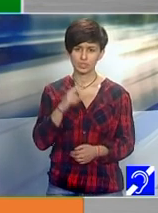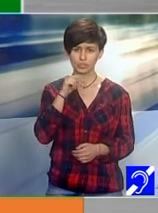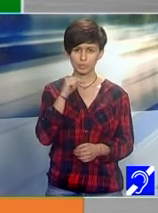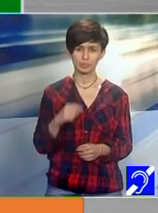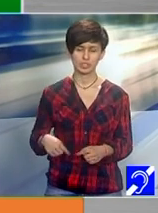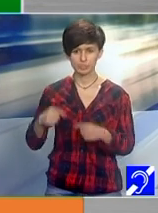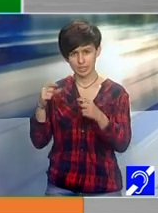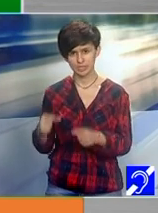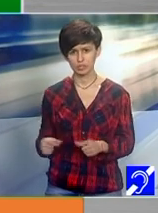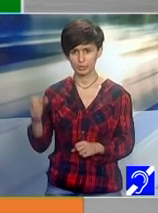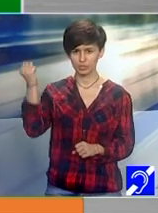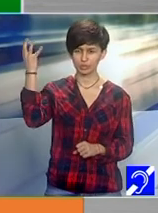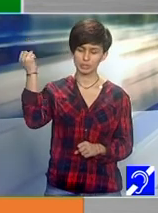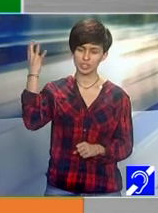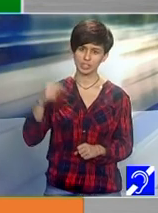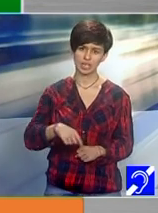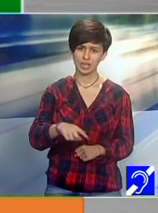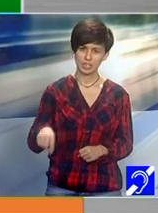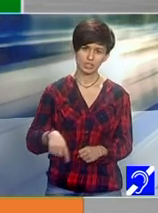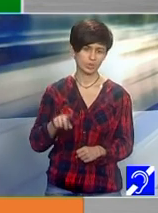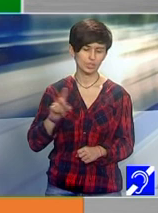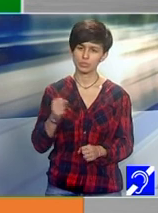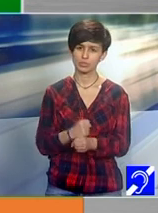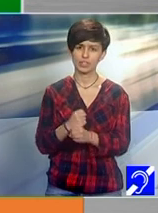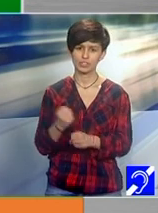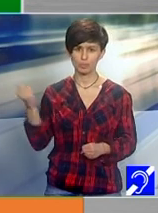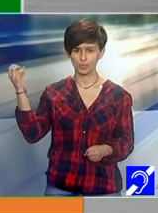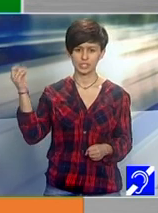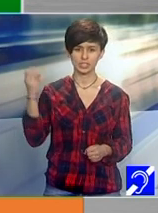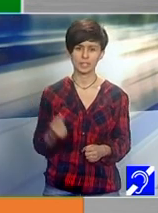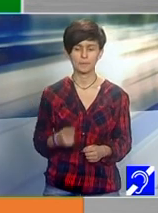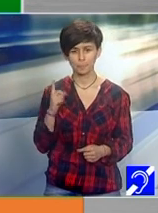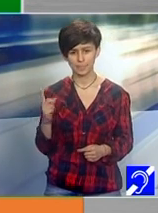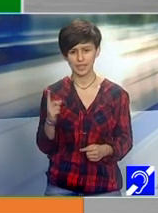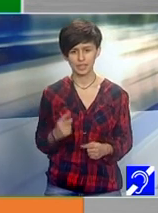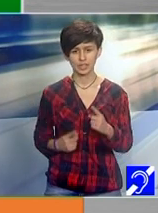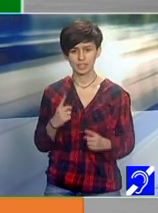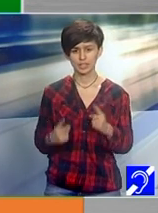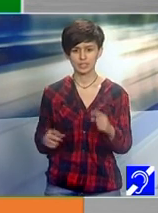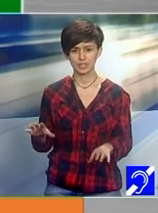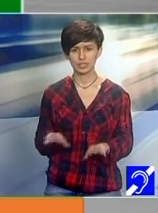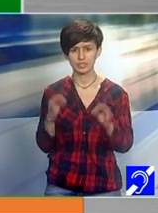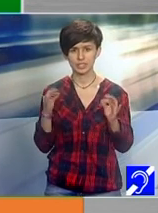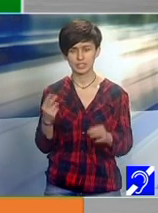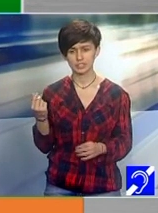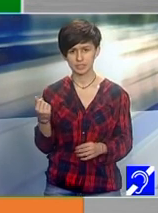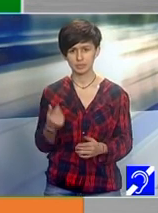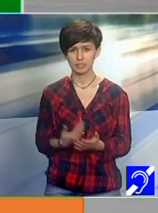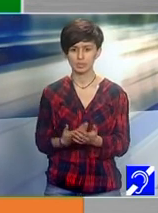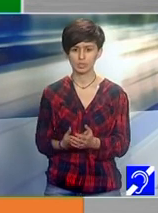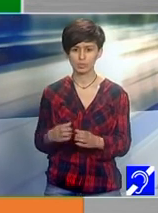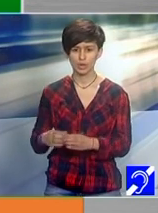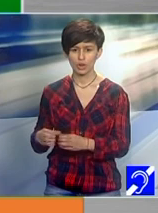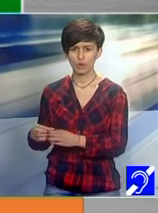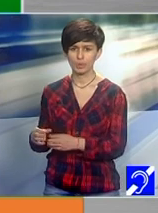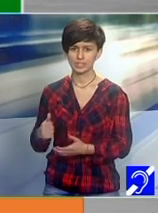nu facem politică și nu o să facem niciodată. Însă, dacă se găsesc bani pentru o anumită parte a bugetarului, de ce nu se găsesc și